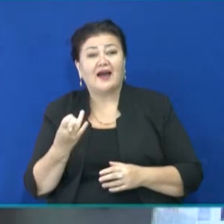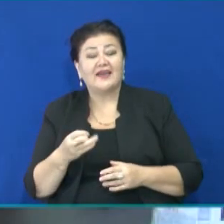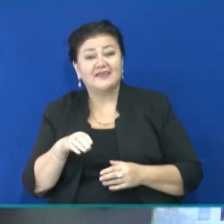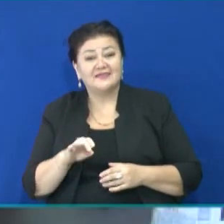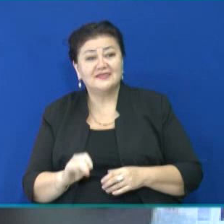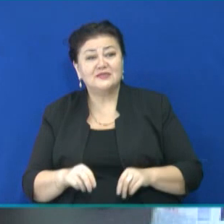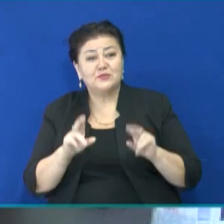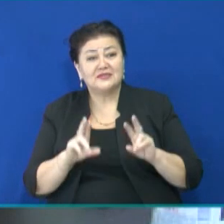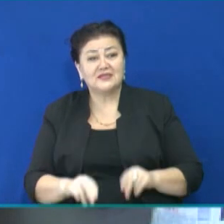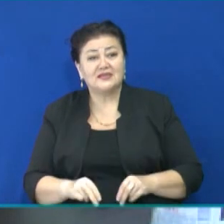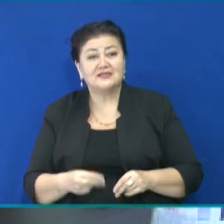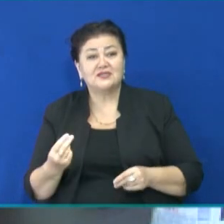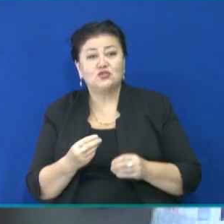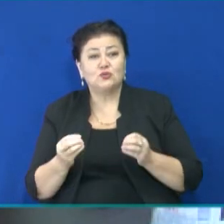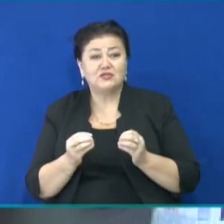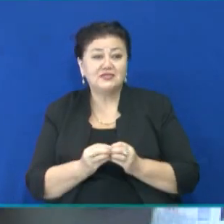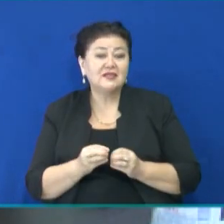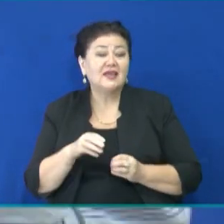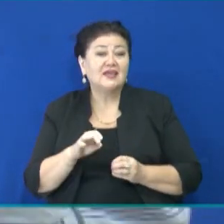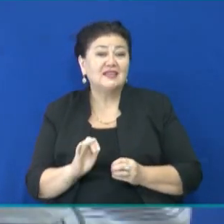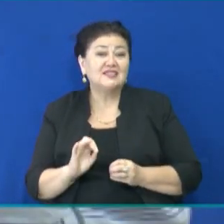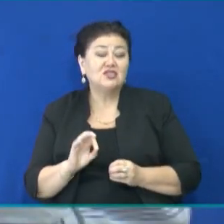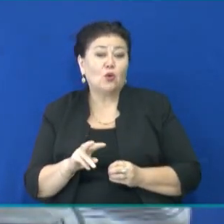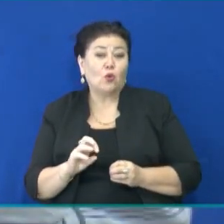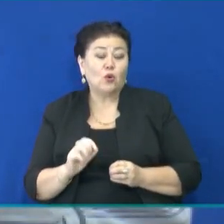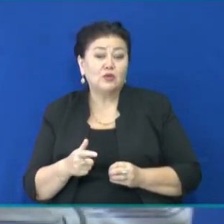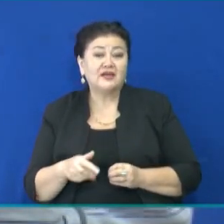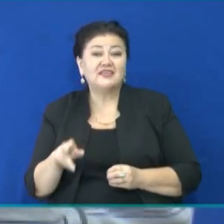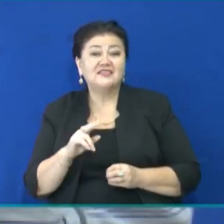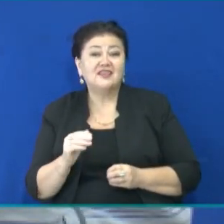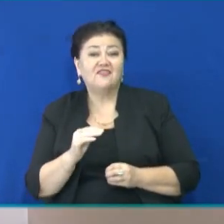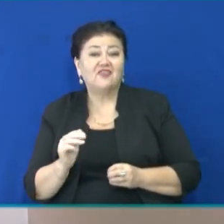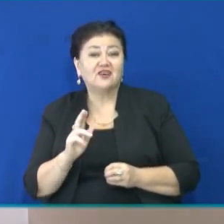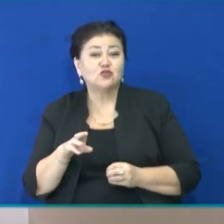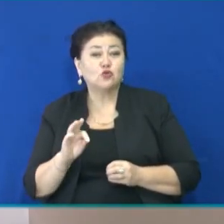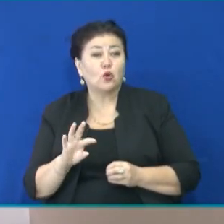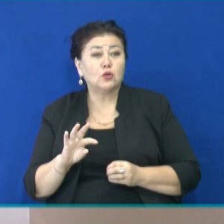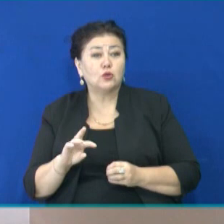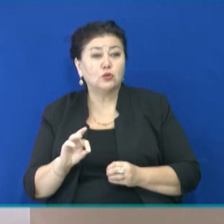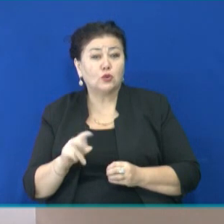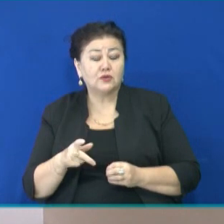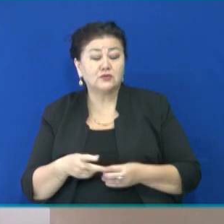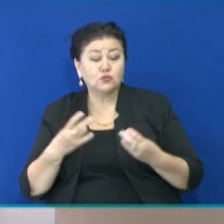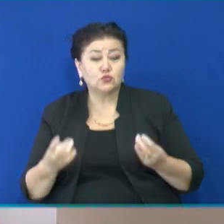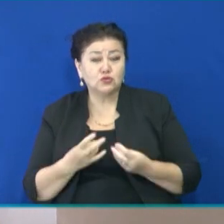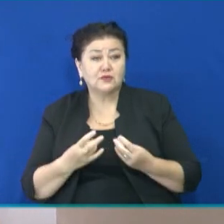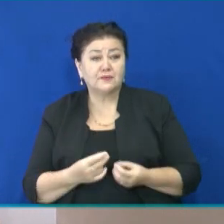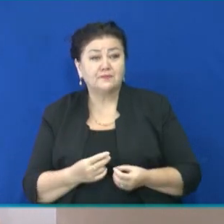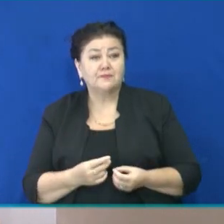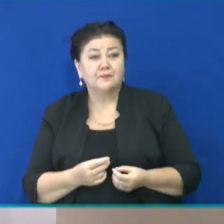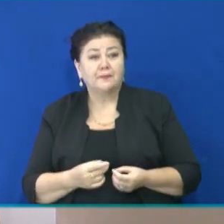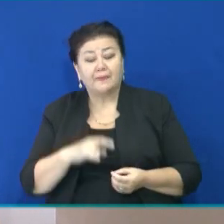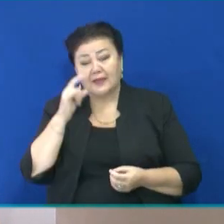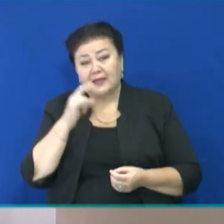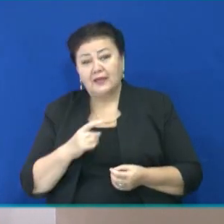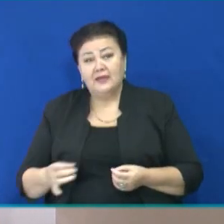мамандықтарына арналса, қалған 10-ы теологтар мен дефектолог мамандықтарына берілді. Қазақстан Республикасы үкіметінің қаулысы